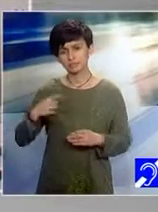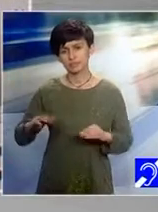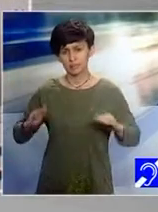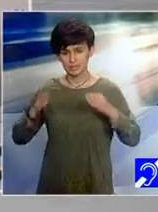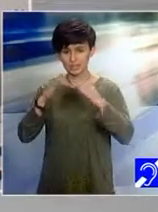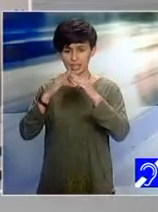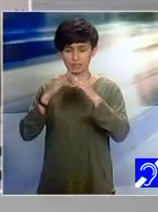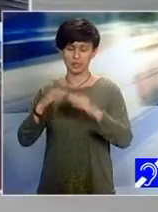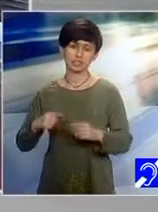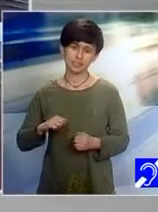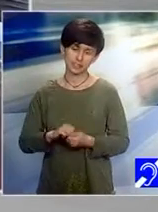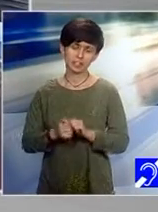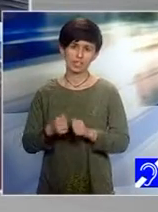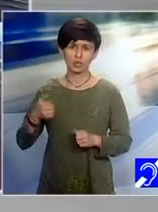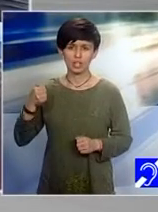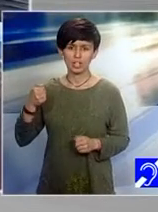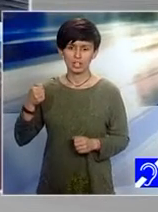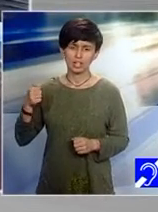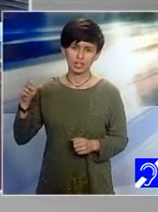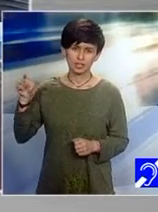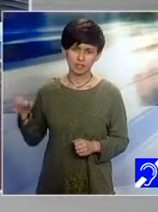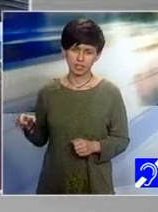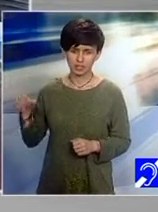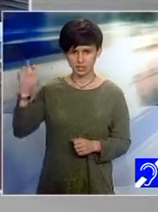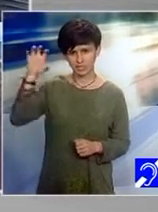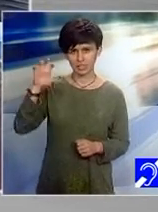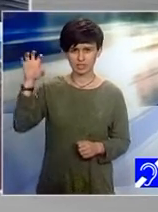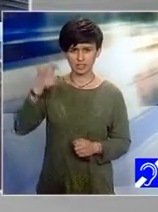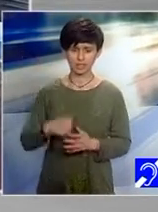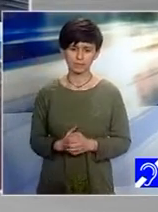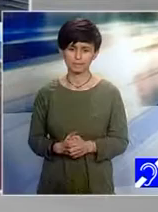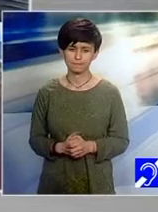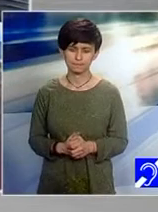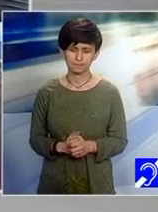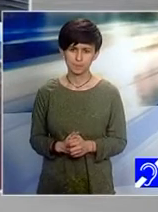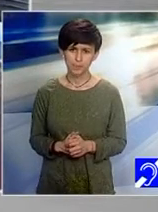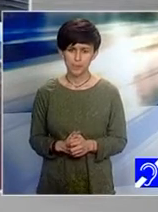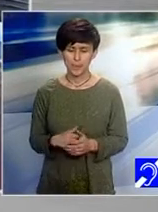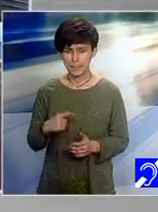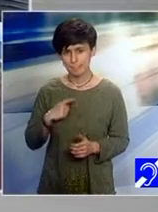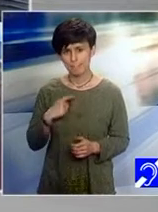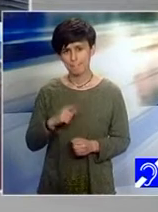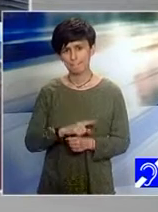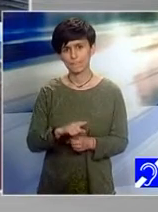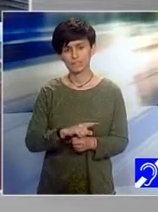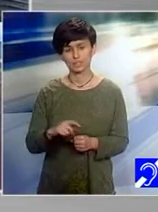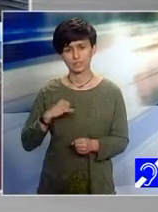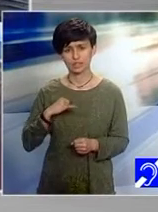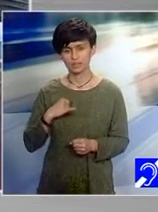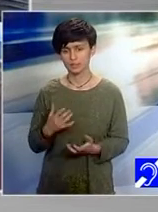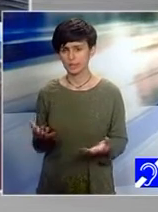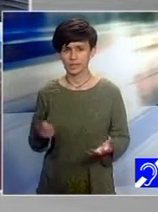Transilvania. Ei, și de aici se mai trage încă o chestiune interesantă pe care nu prea știe lumea. O știu cei care